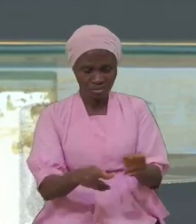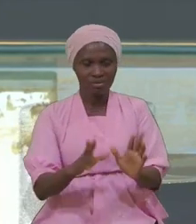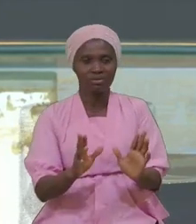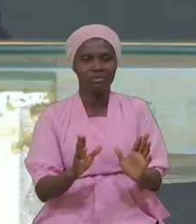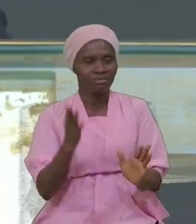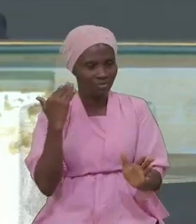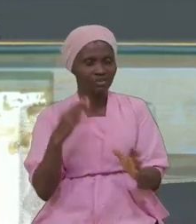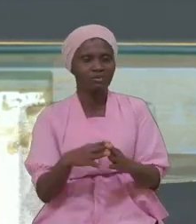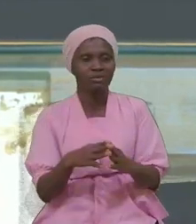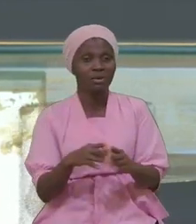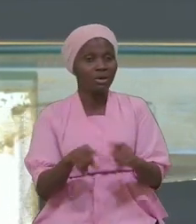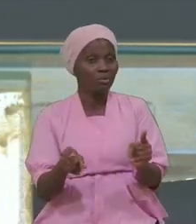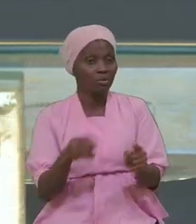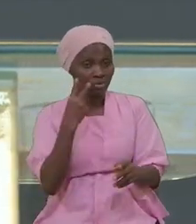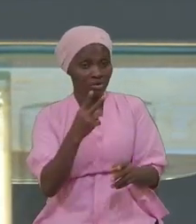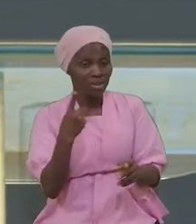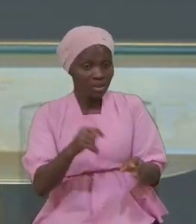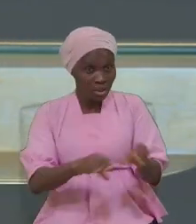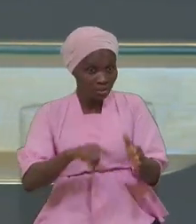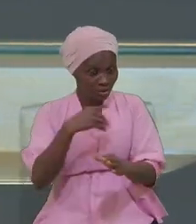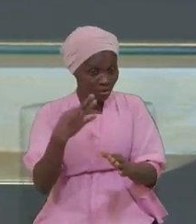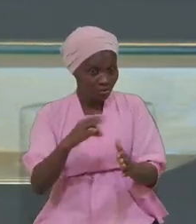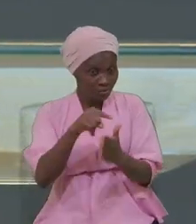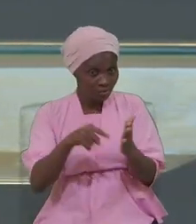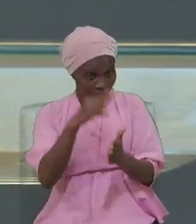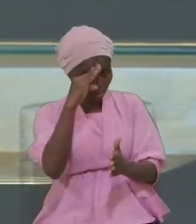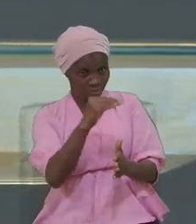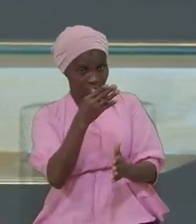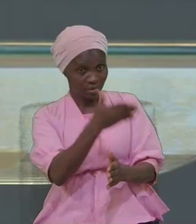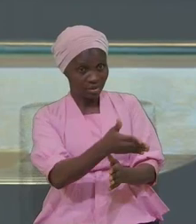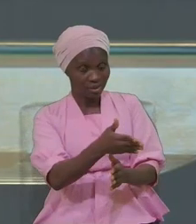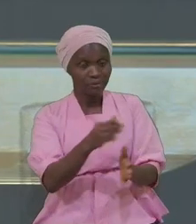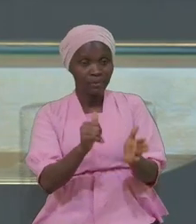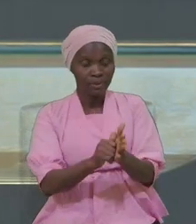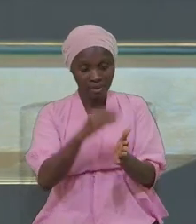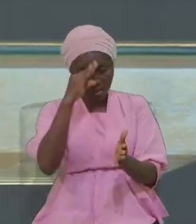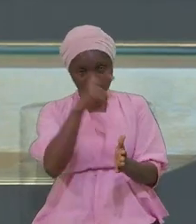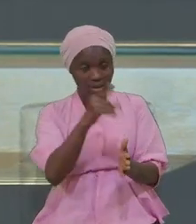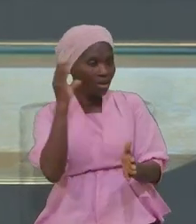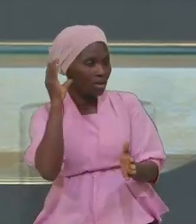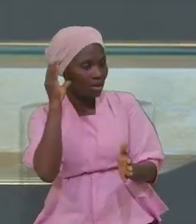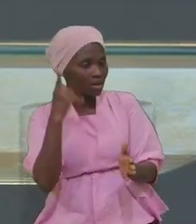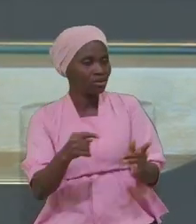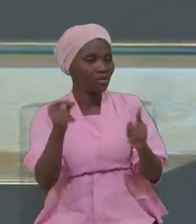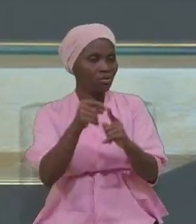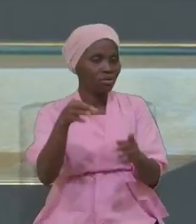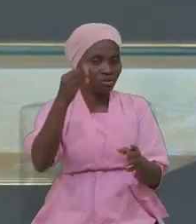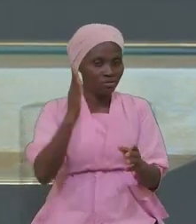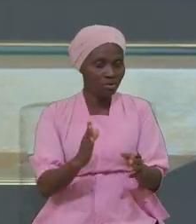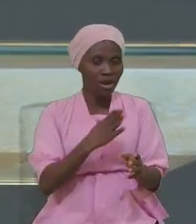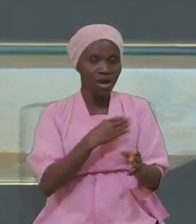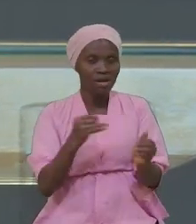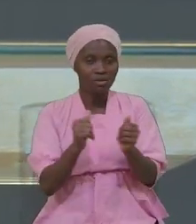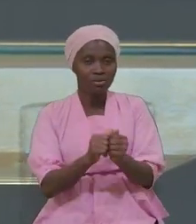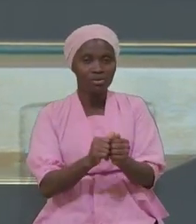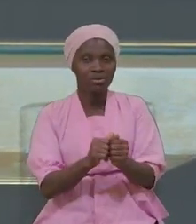Pour écouter, oh, moi, je suis déjà sauvé. Ouais, l'action de l'homme, là, il a prêté attention à la parole de